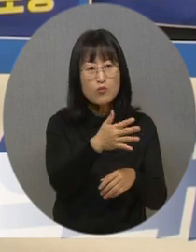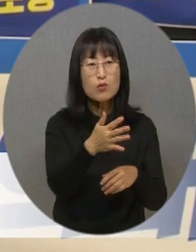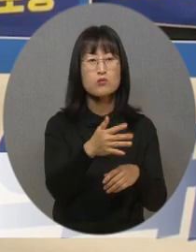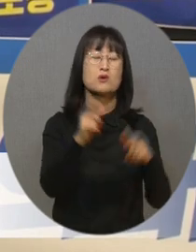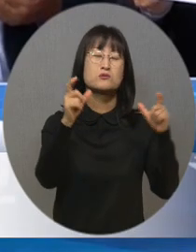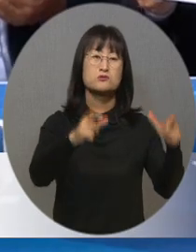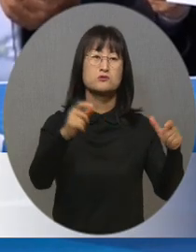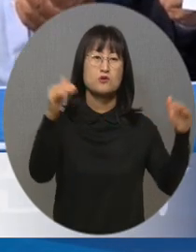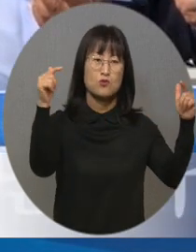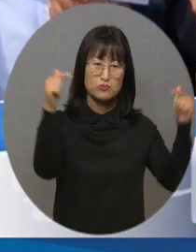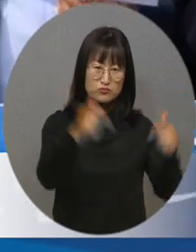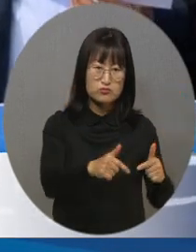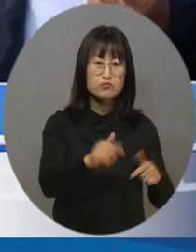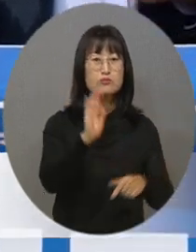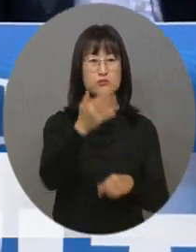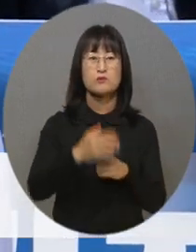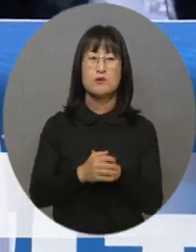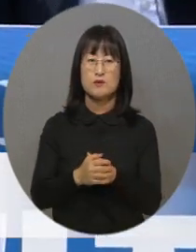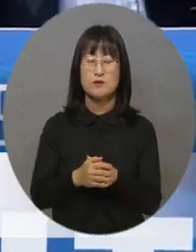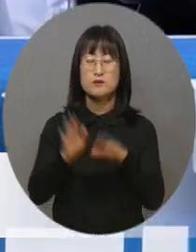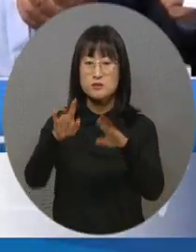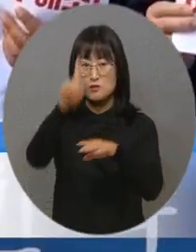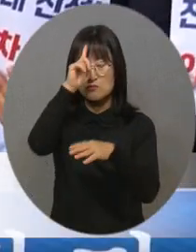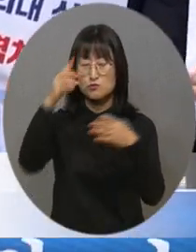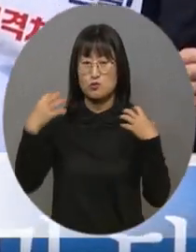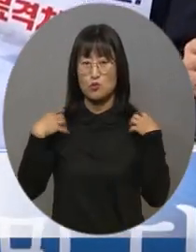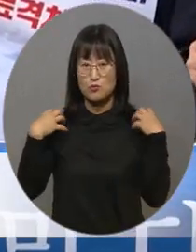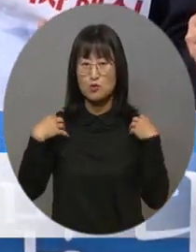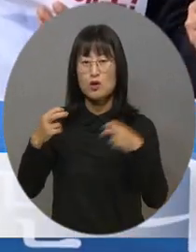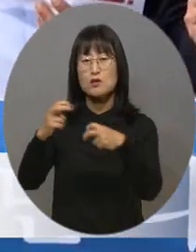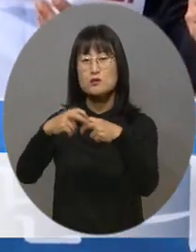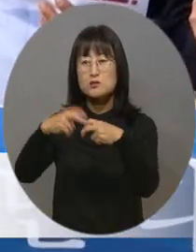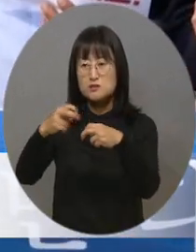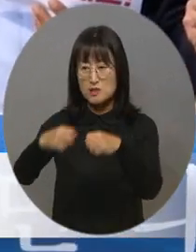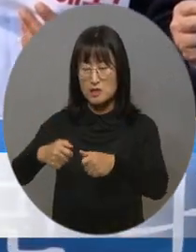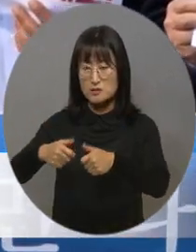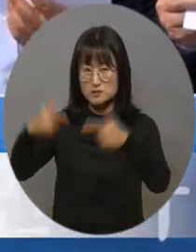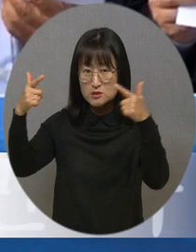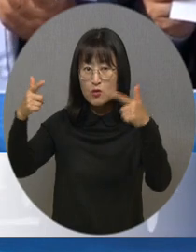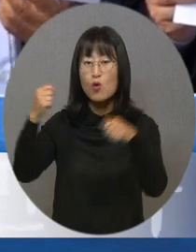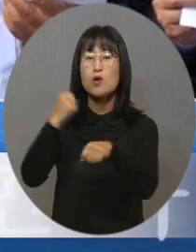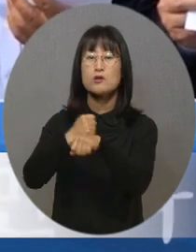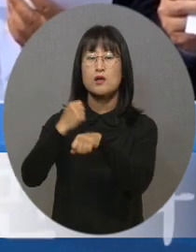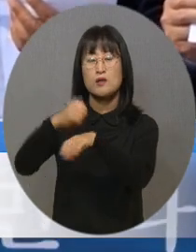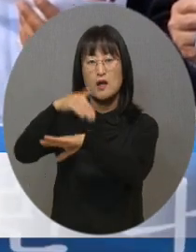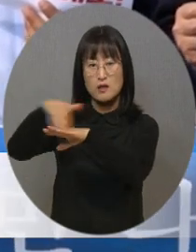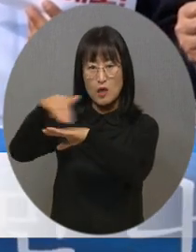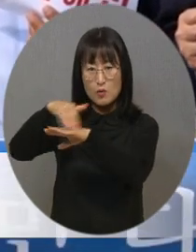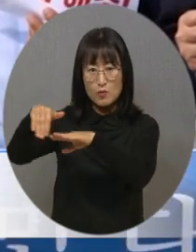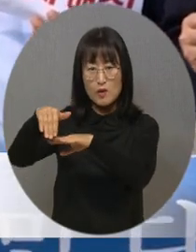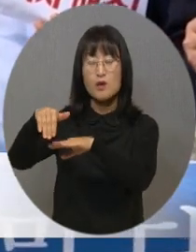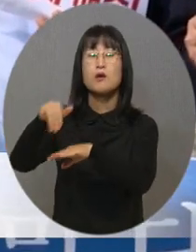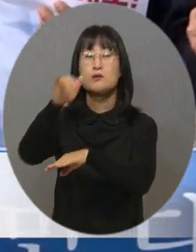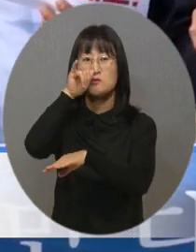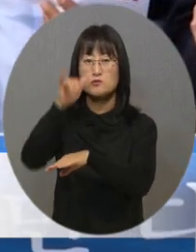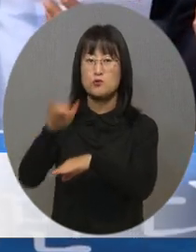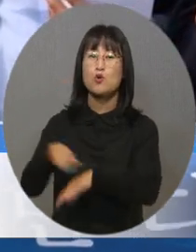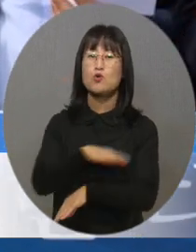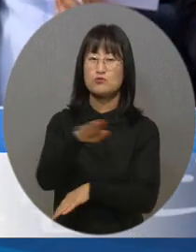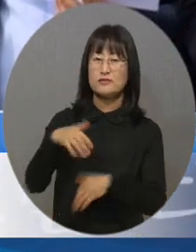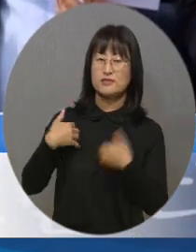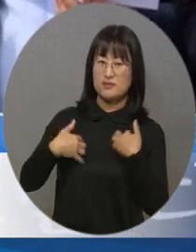가는데 이번에 정부에서 의사 지원을 진행한다는 것 적극